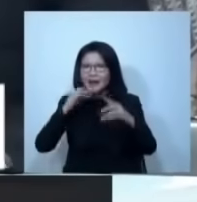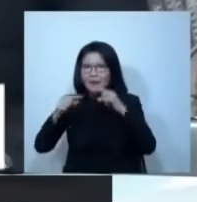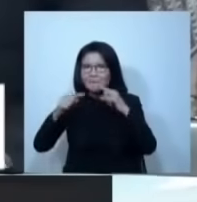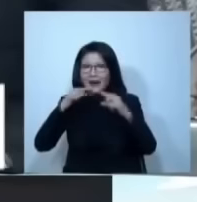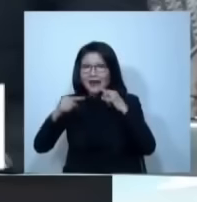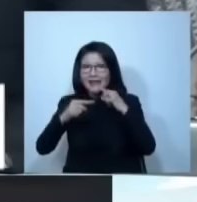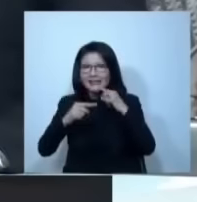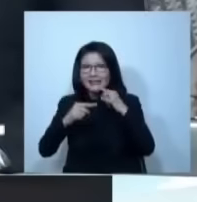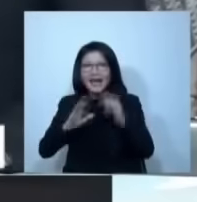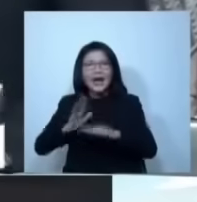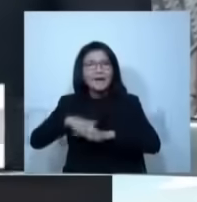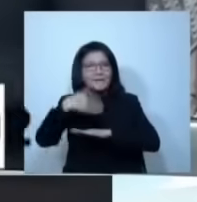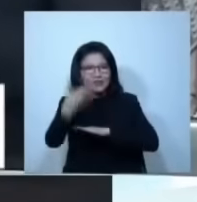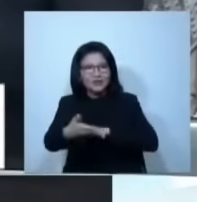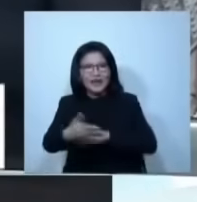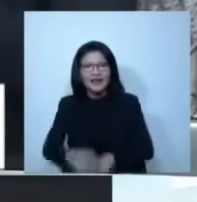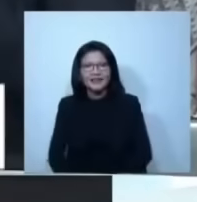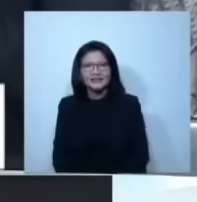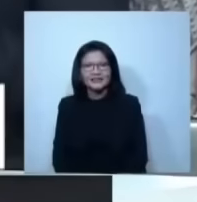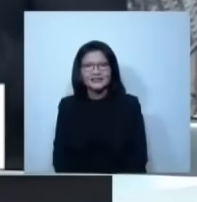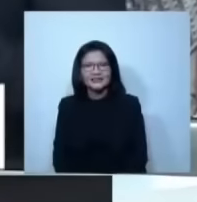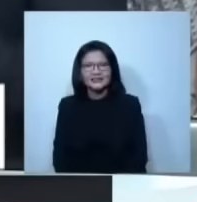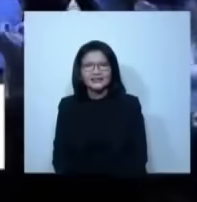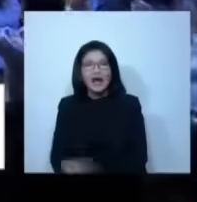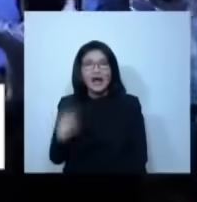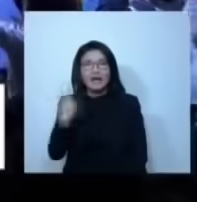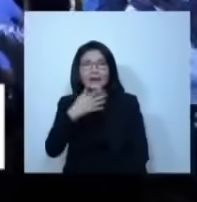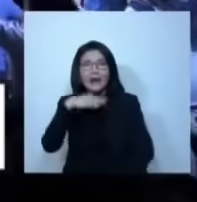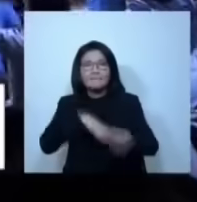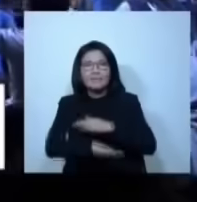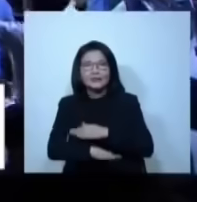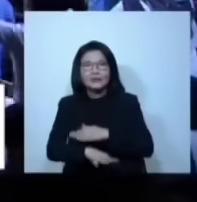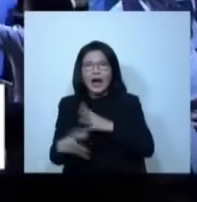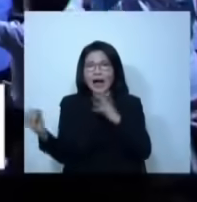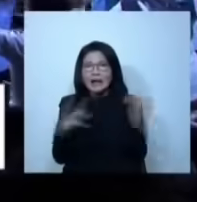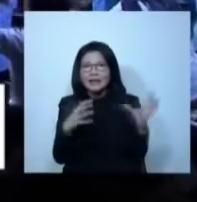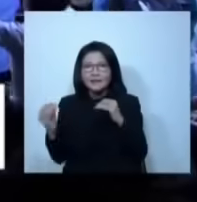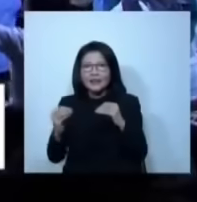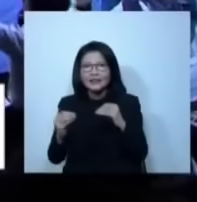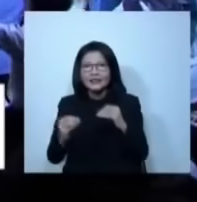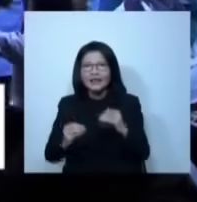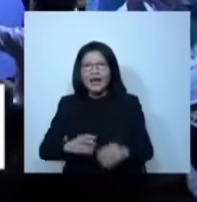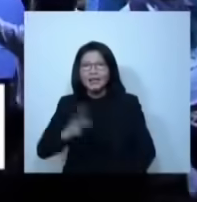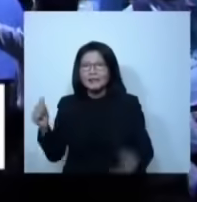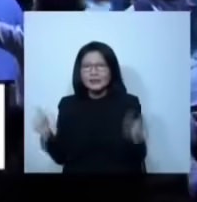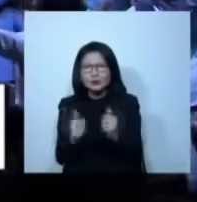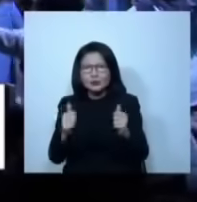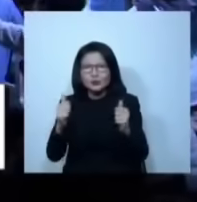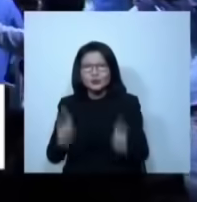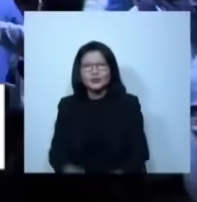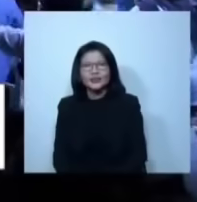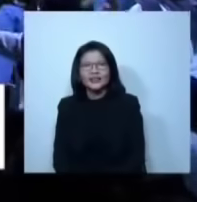segmen-segmen berikutnya dan tentunya kami akan masuk ke bagian debat yang lebih hangat dengan